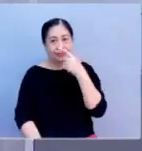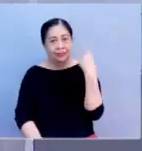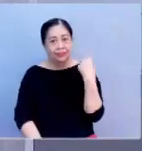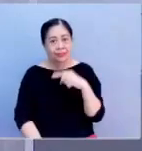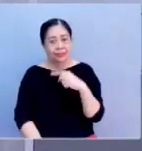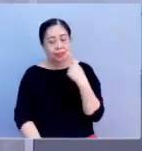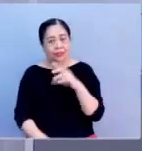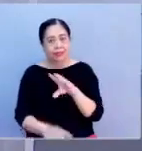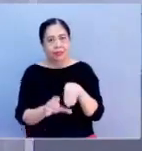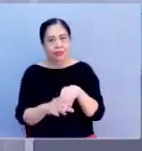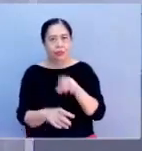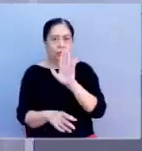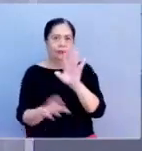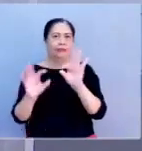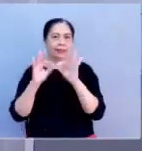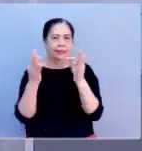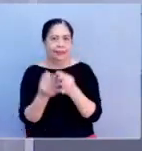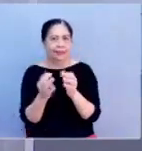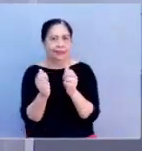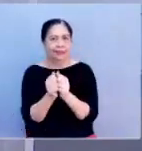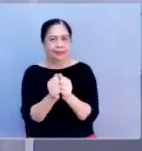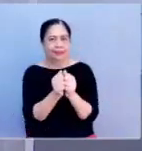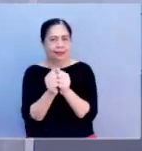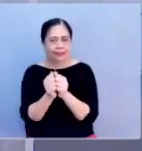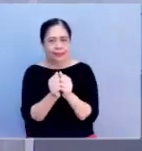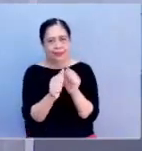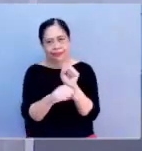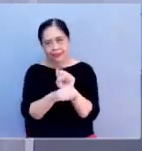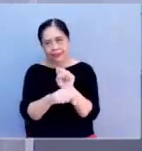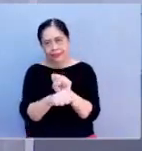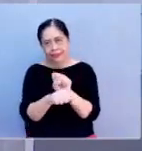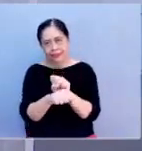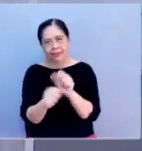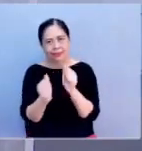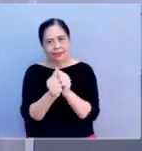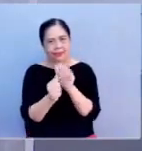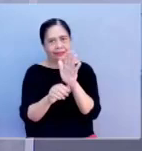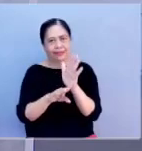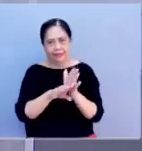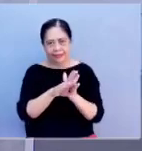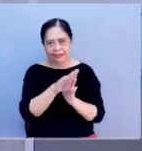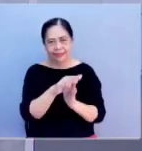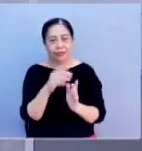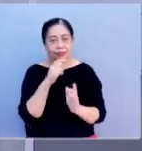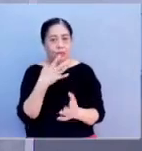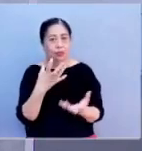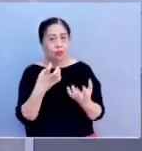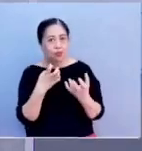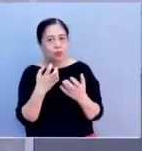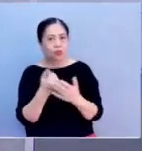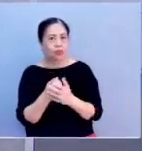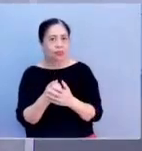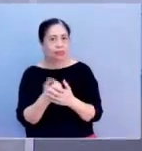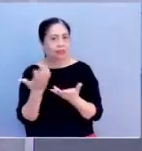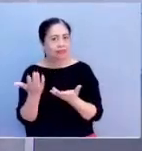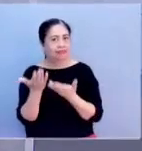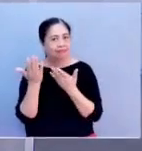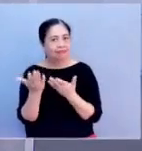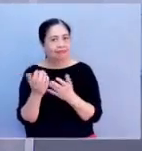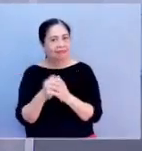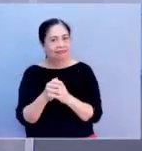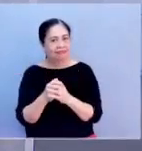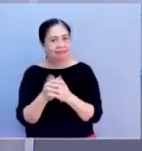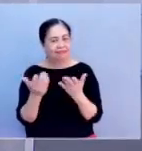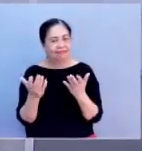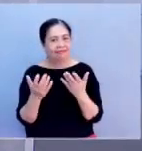involve yung pamilya yes. mo. Diba? Kasama sila sa pag-unlad mo. Mm-hmm. Tsaka gusto mong magkaroon sa mall kasi gusto mo pagpasok nila, makikita